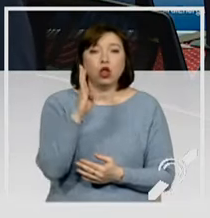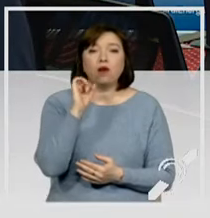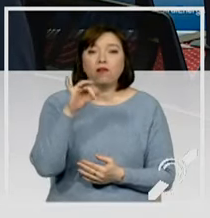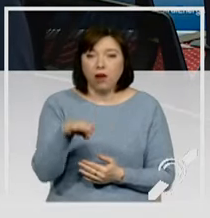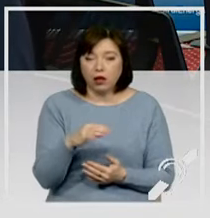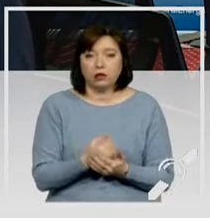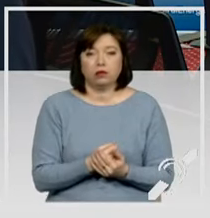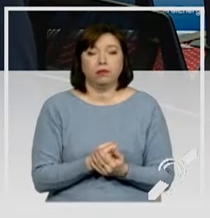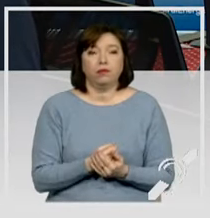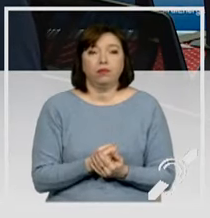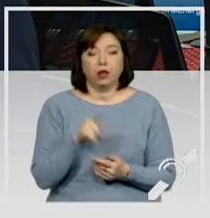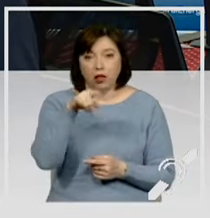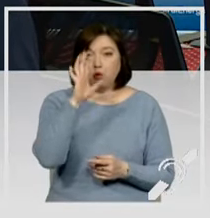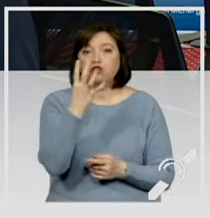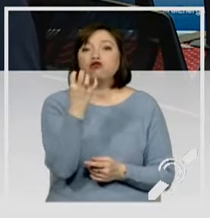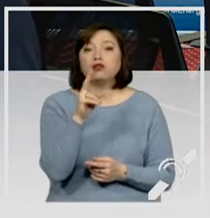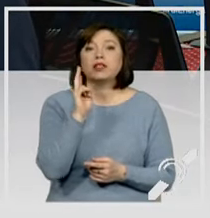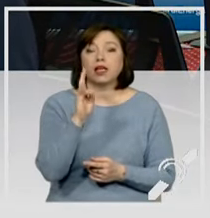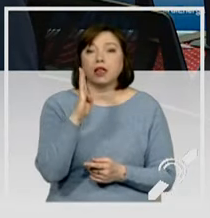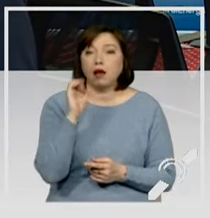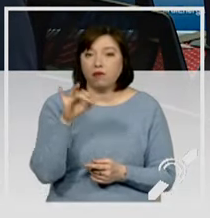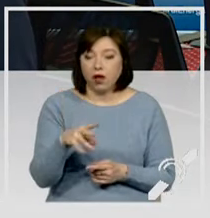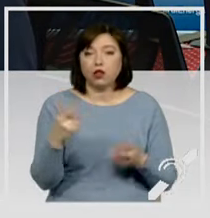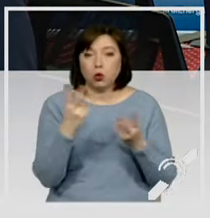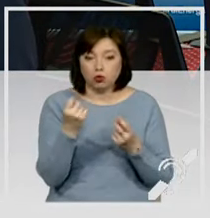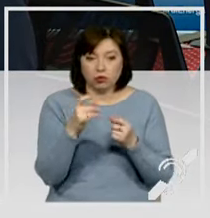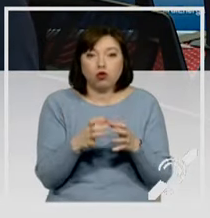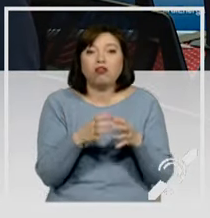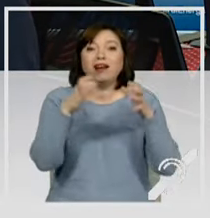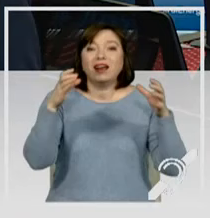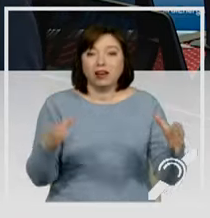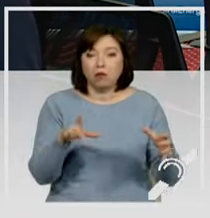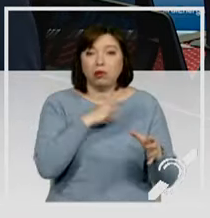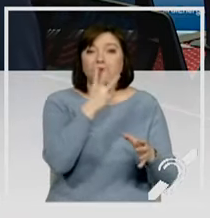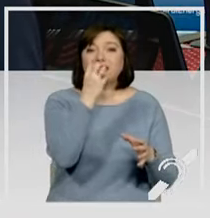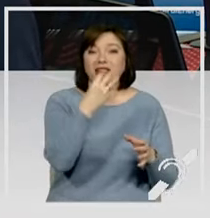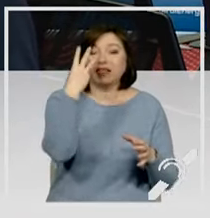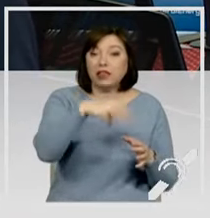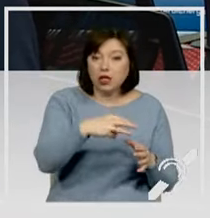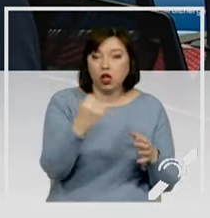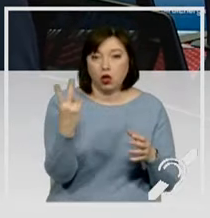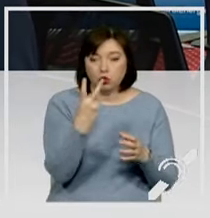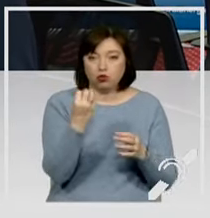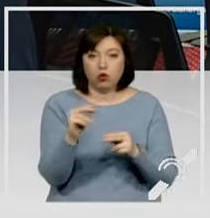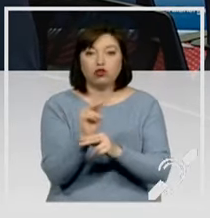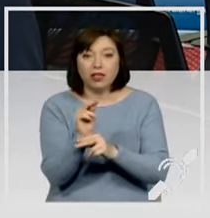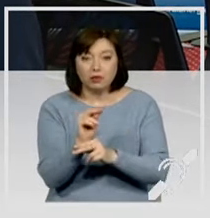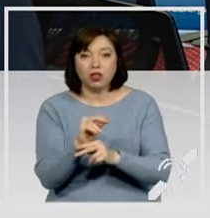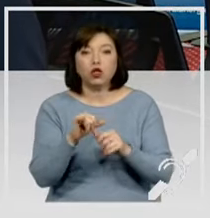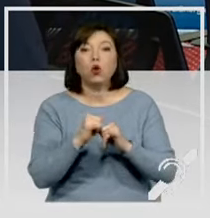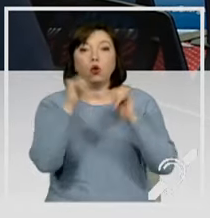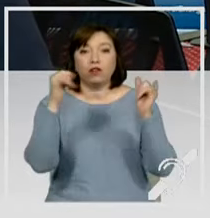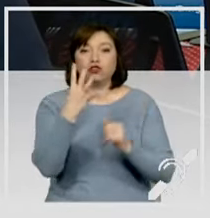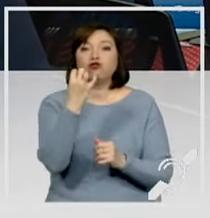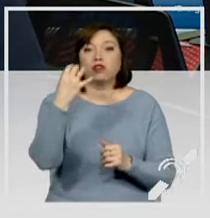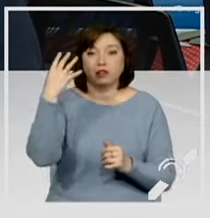interconexiune să fie 400 de kV. Respectiv, este nevoie de extins stația, care acum este 330, să facem această transformare la 400 kV la